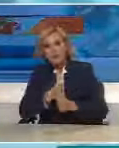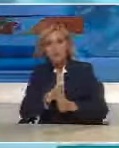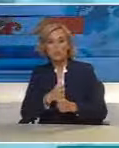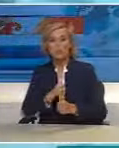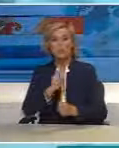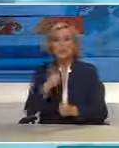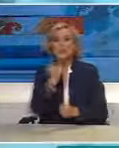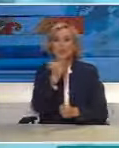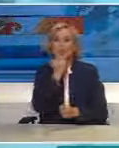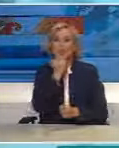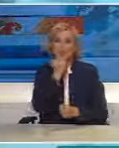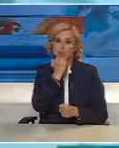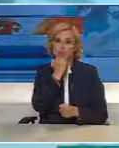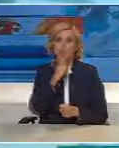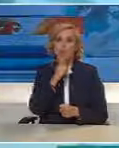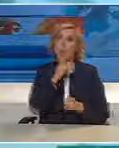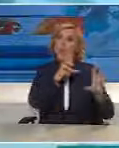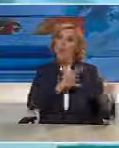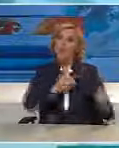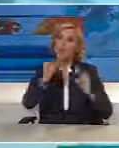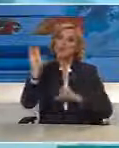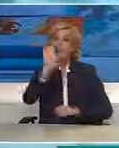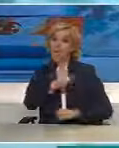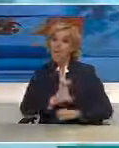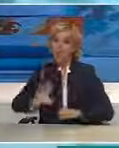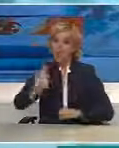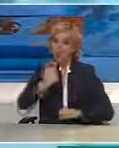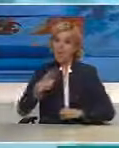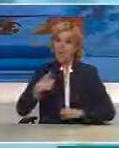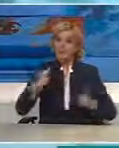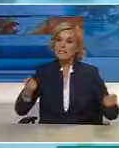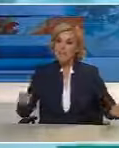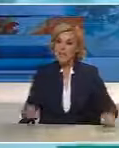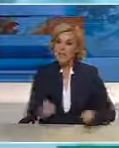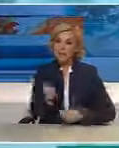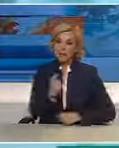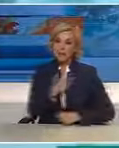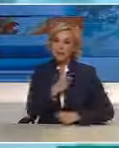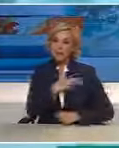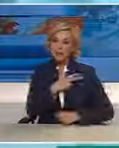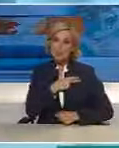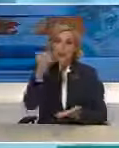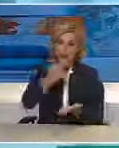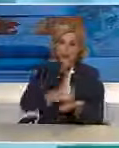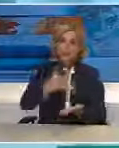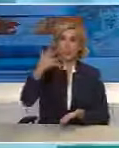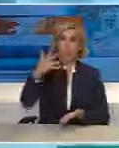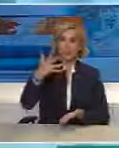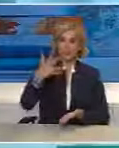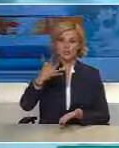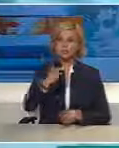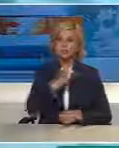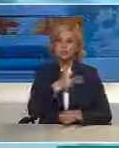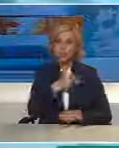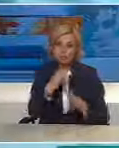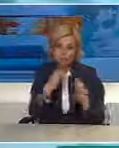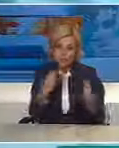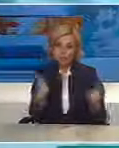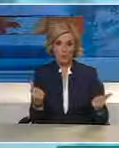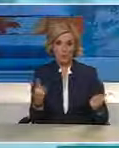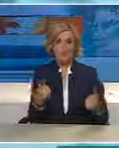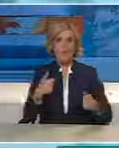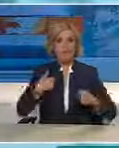οδηγηθούμε σε παρόμοιες καταστάσεις με αυτές που έζησαν άλλες χώρες και να χρησιμοποιήσουμε αξιόπιστες δοκιμασίες αντισωμάτων για επιδημιολογικούς σκοπούς. Ο